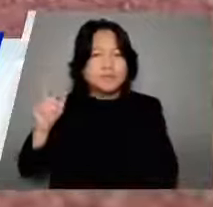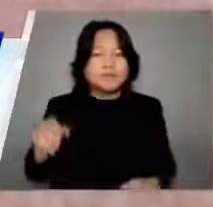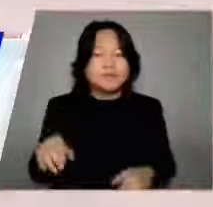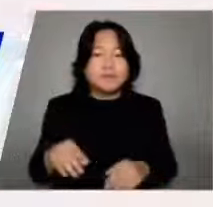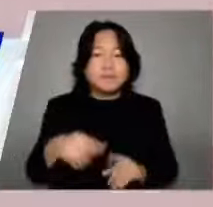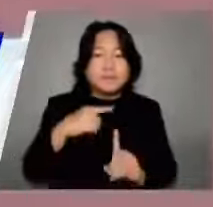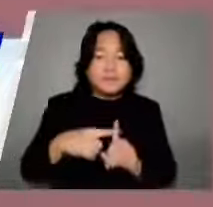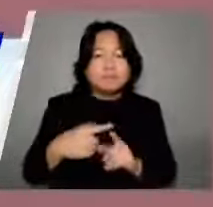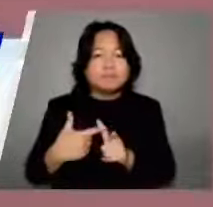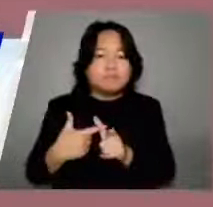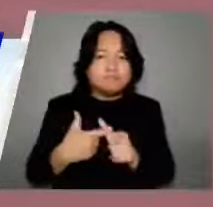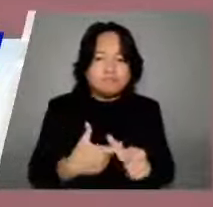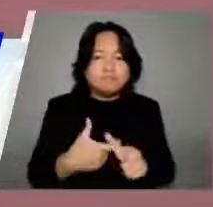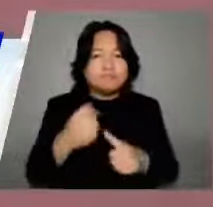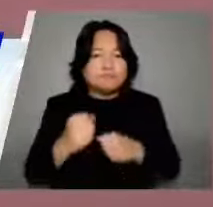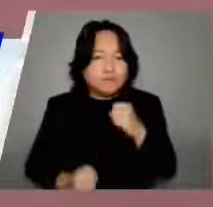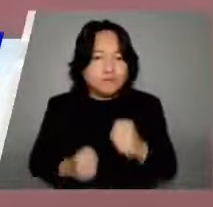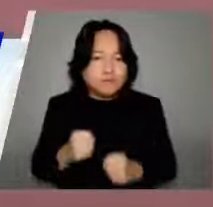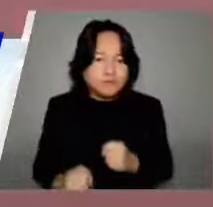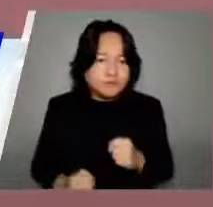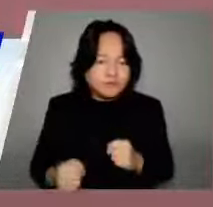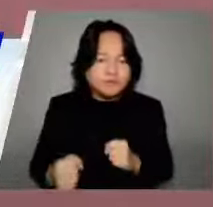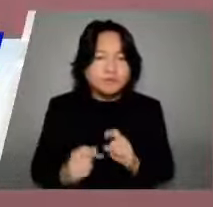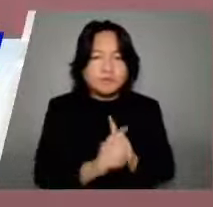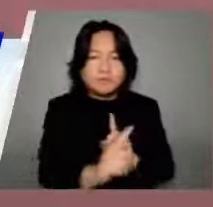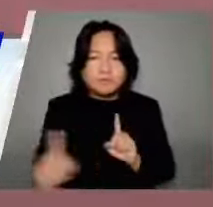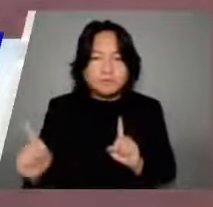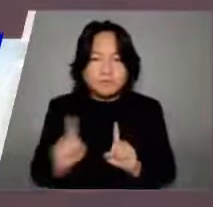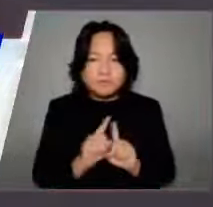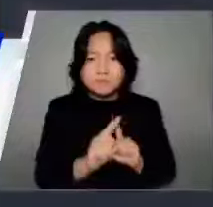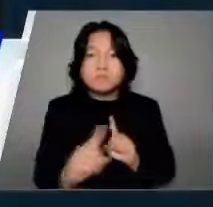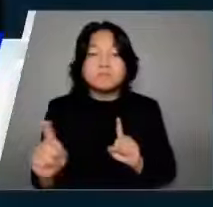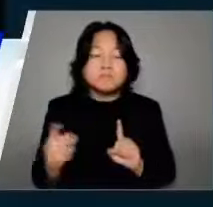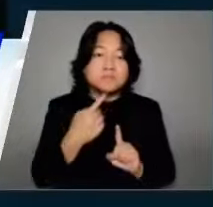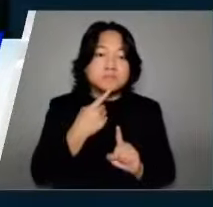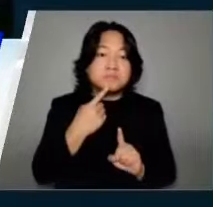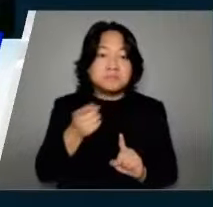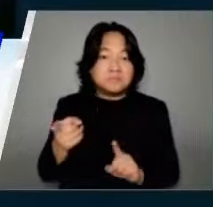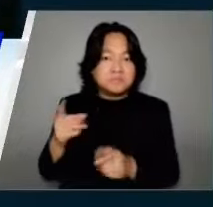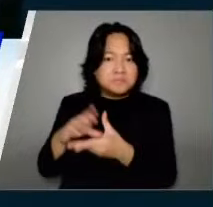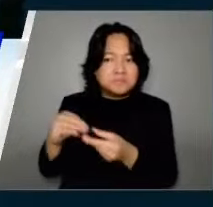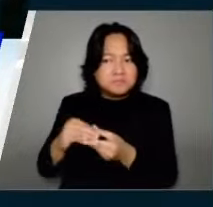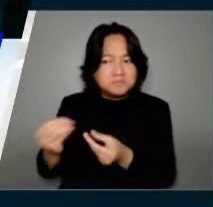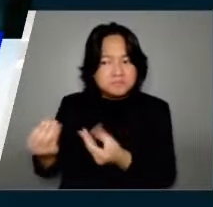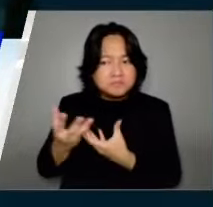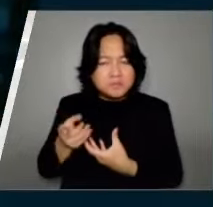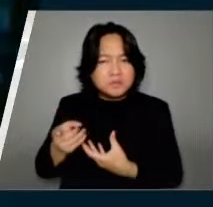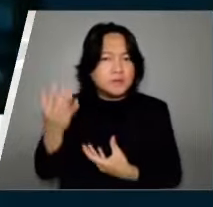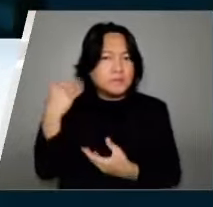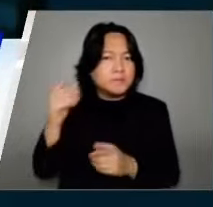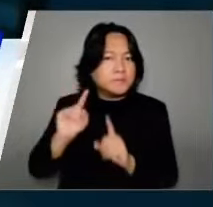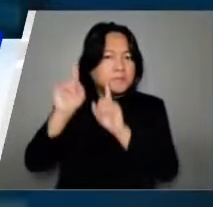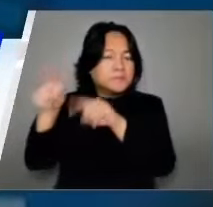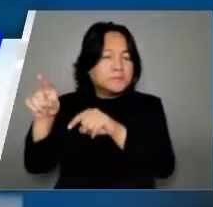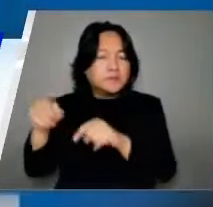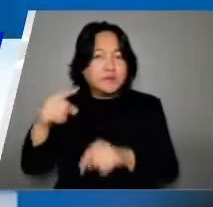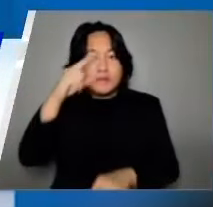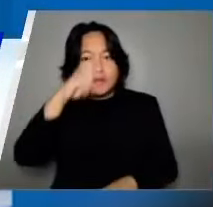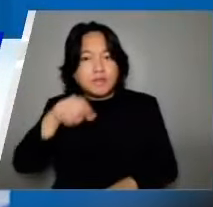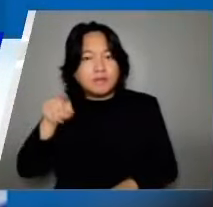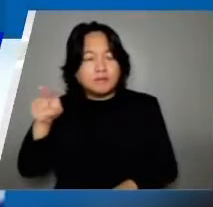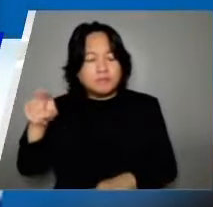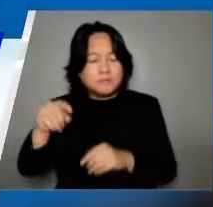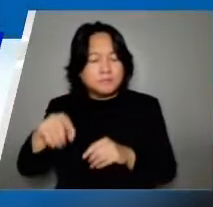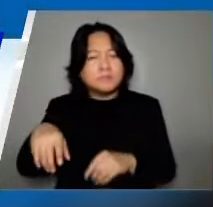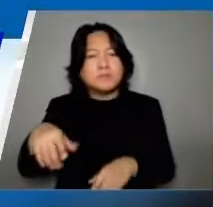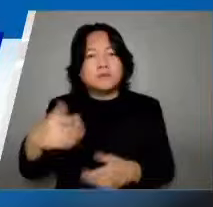track oval. Kwento ni Elrin sa GMA Integrated News noong nasa Thailand siya, hindi niya raw malilimutan yung